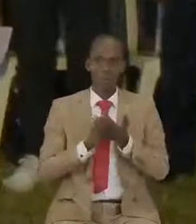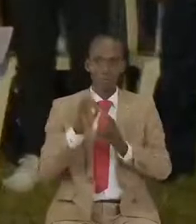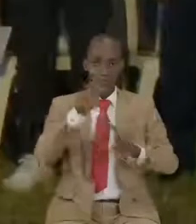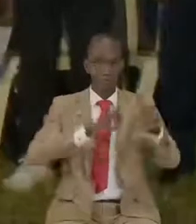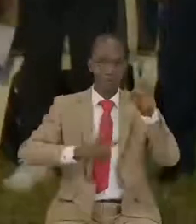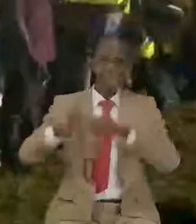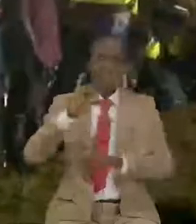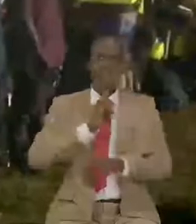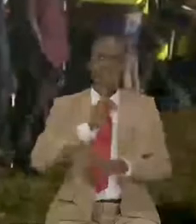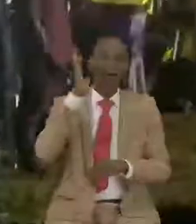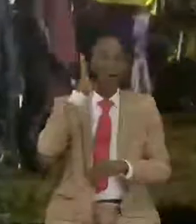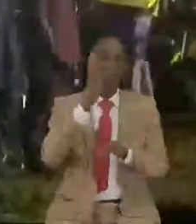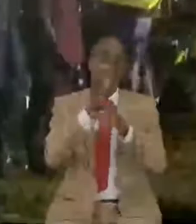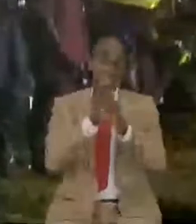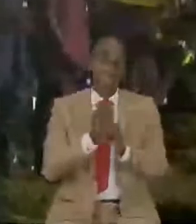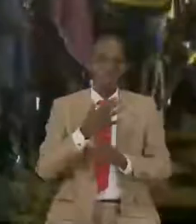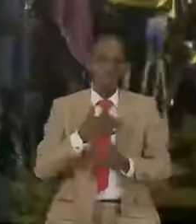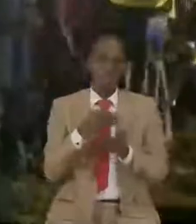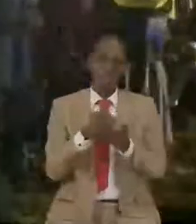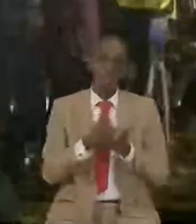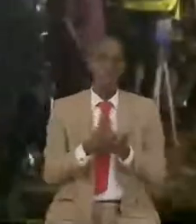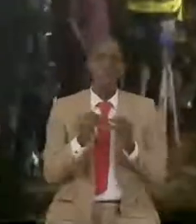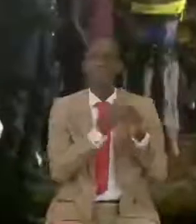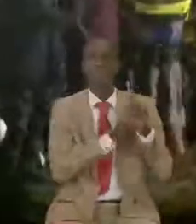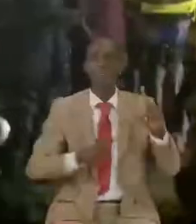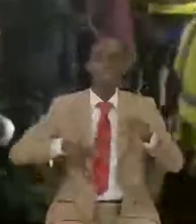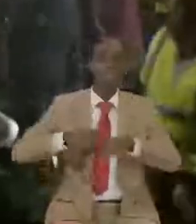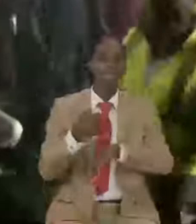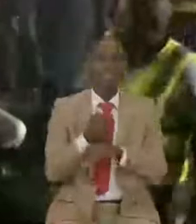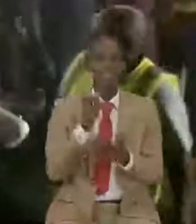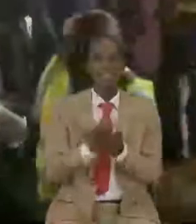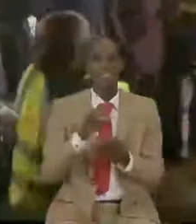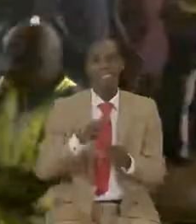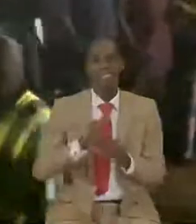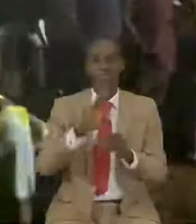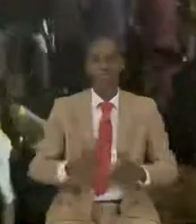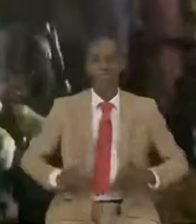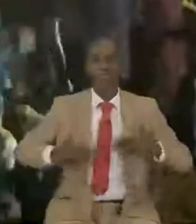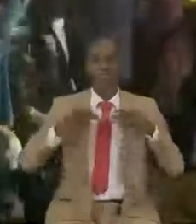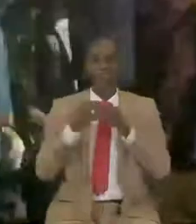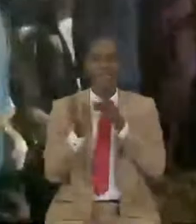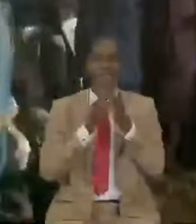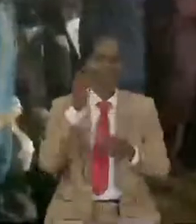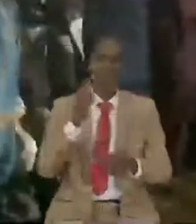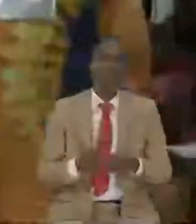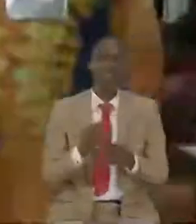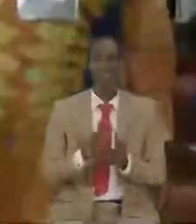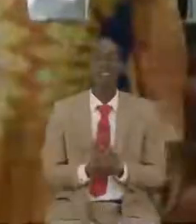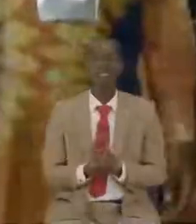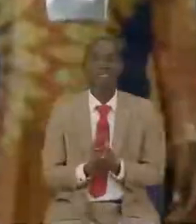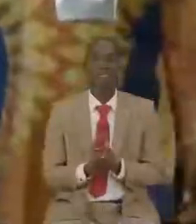miracle. Il faut le dire, j'aurai mon miracle. Puisse le Seigneur